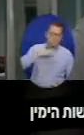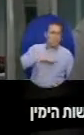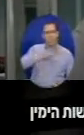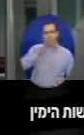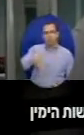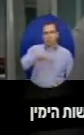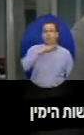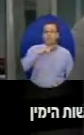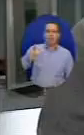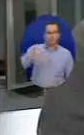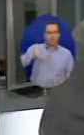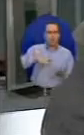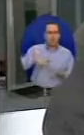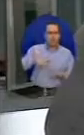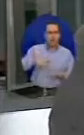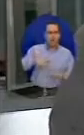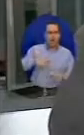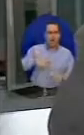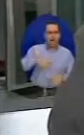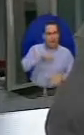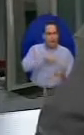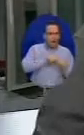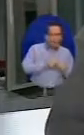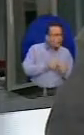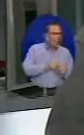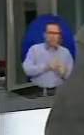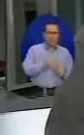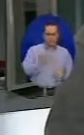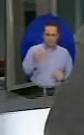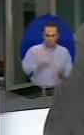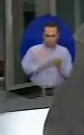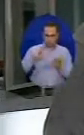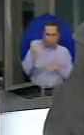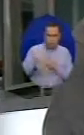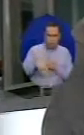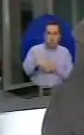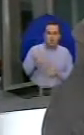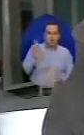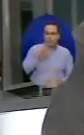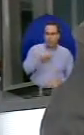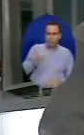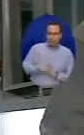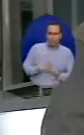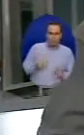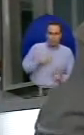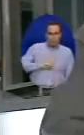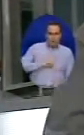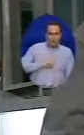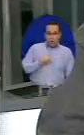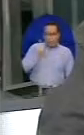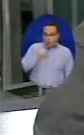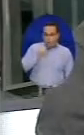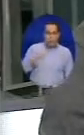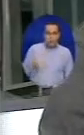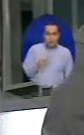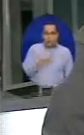לא, לראש ממשלה, הווליום של המשברים בשלושה חודשים האחרונים אצל נתניהו זה משהו בלתי נסבל. כל יום, כל